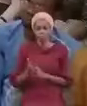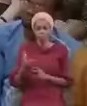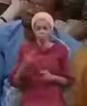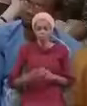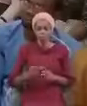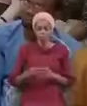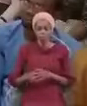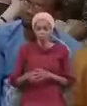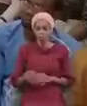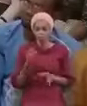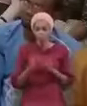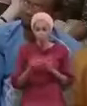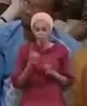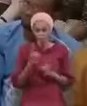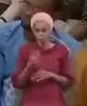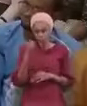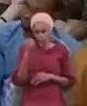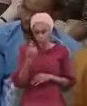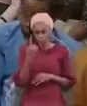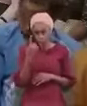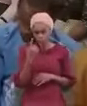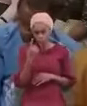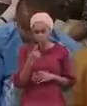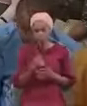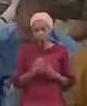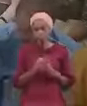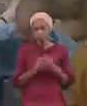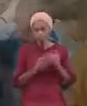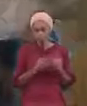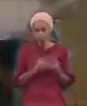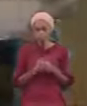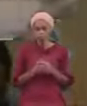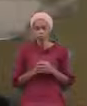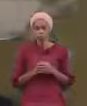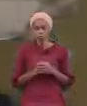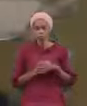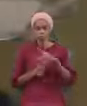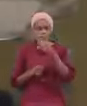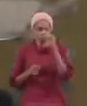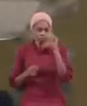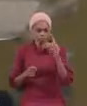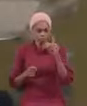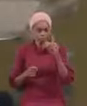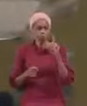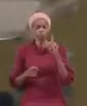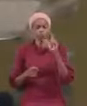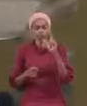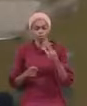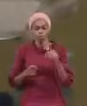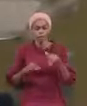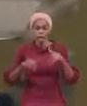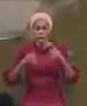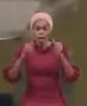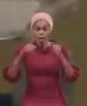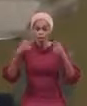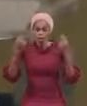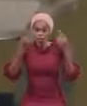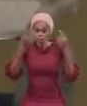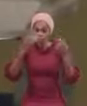vous recevez ce que je dis donc comment est-ce que le P peut être purifié